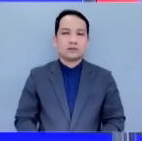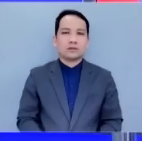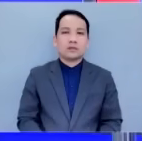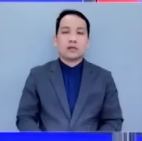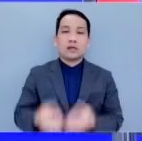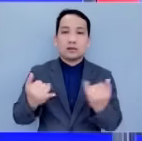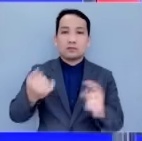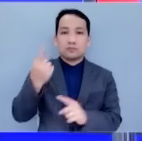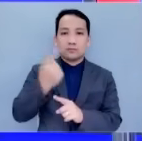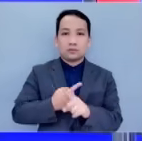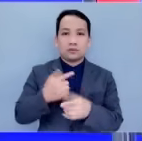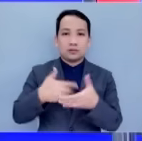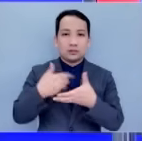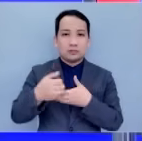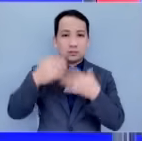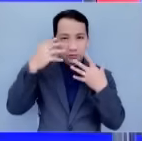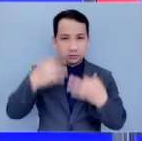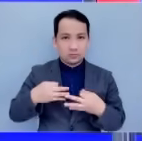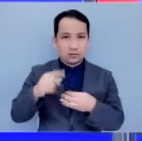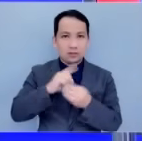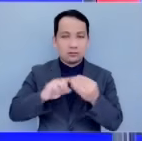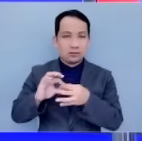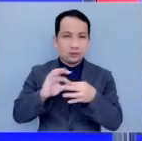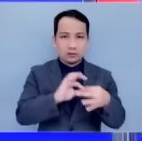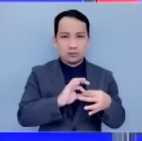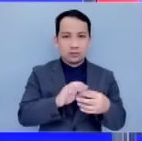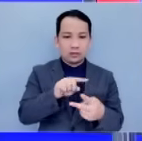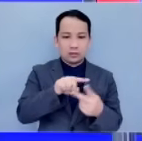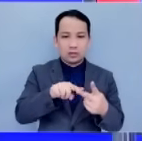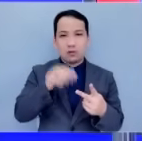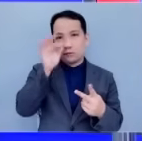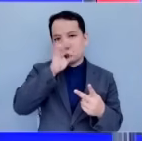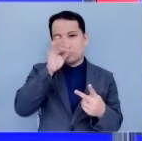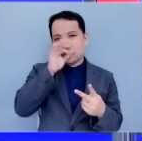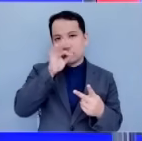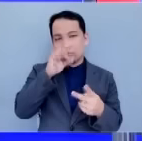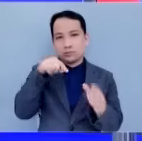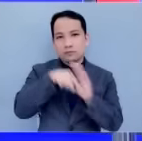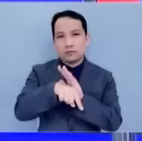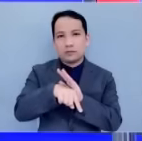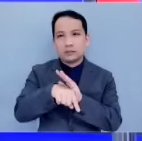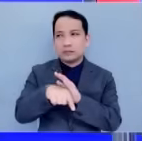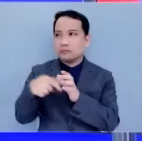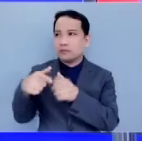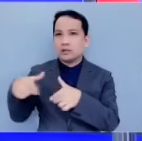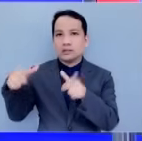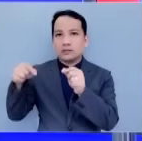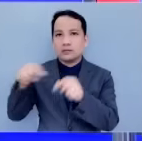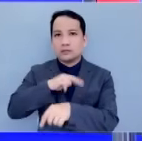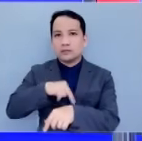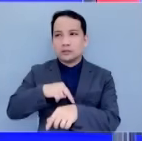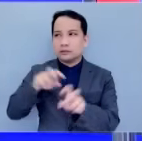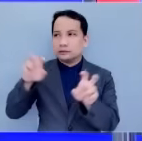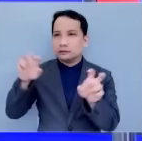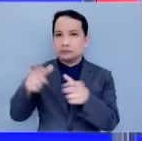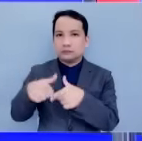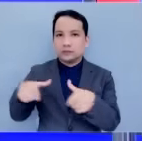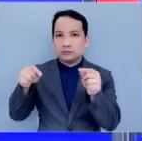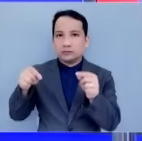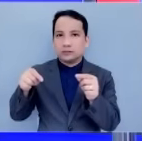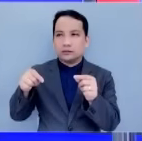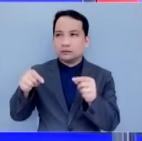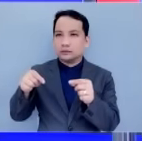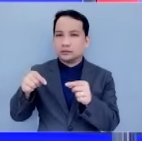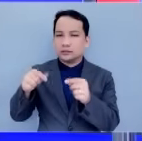posibleng ilabas ang desisyon sa kaso ng dalawang Pinoy na sospek sa pagpatay sa mag-asawang Takahashi sa Japan. Hindi sinasantabi